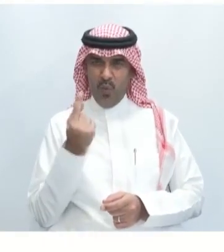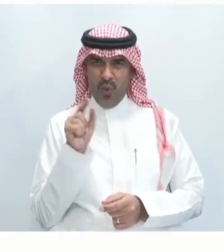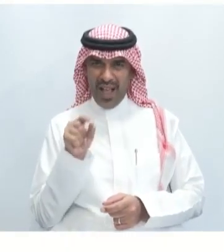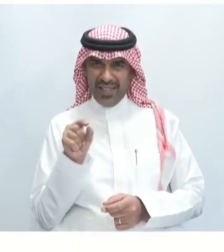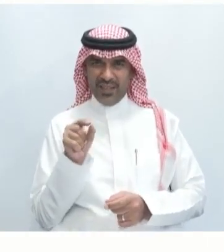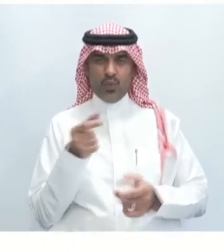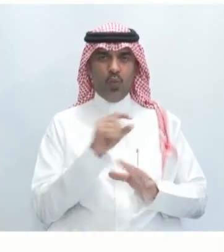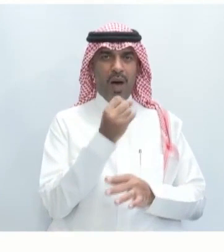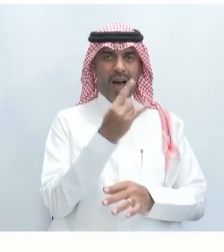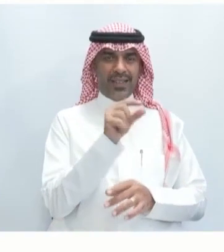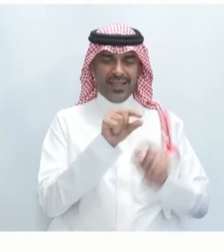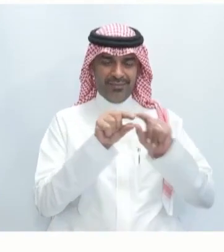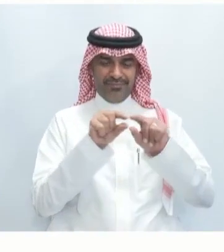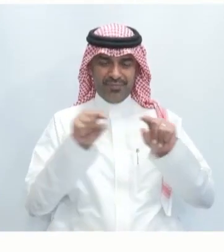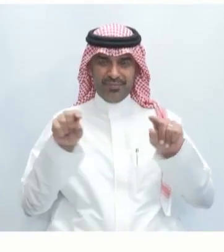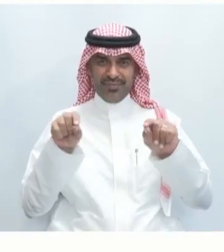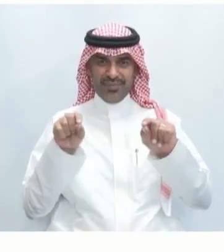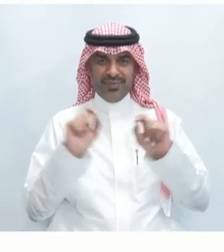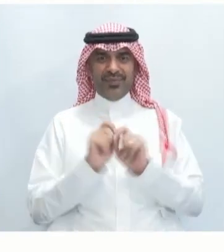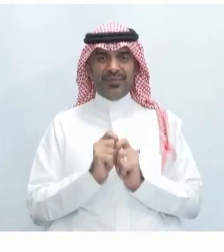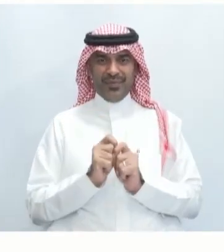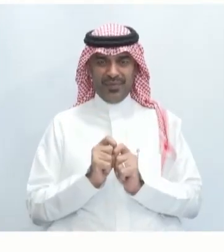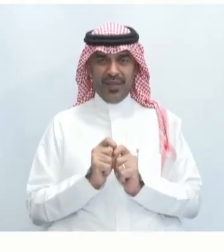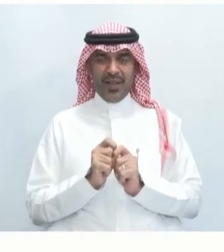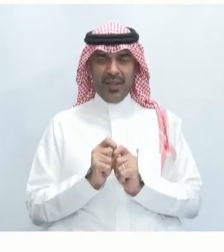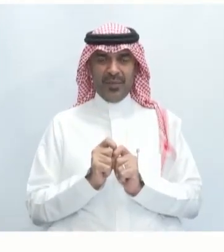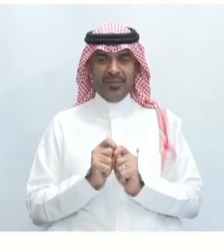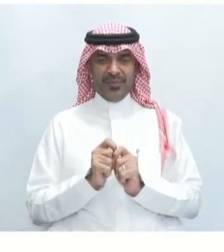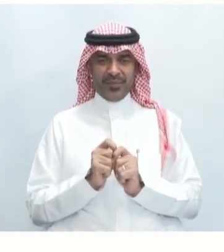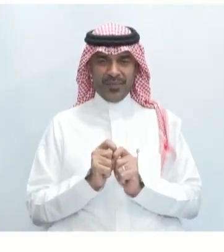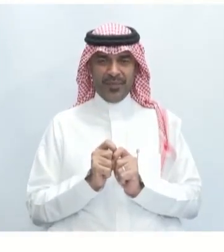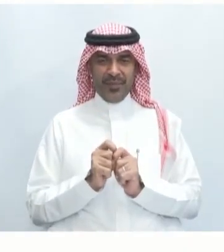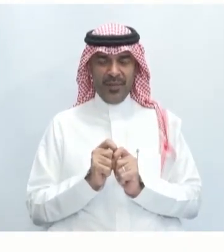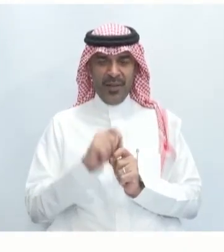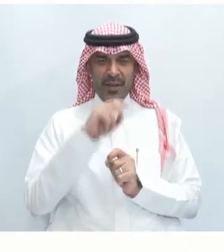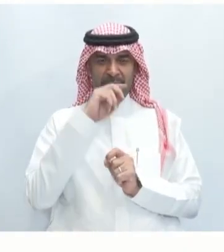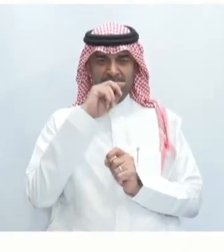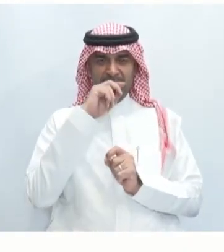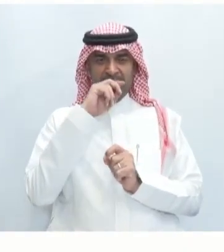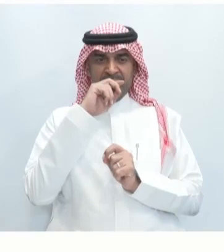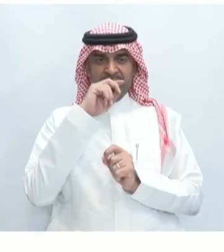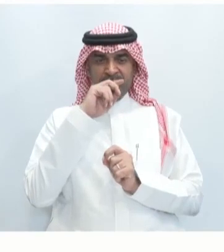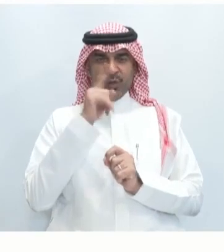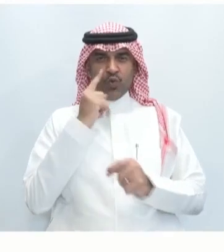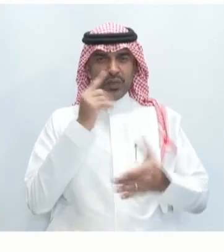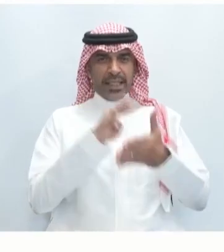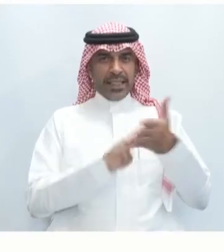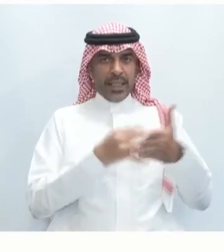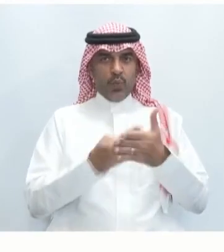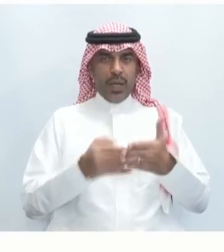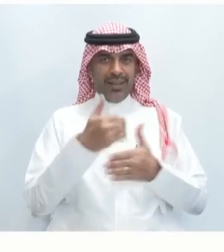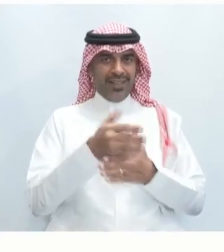الاحاد المكعب الصغير والعمود من المكعبات وهو نموذج العشره وكذلك الجدول